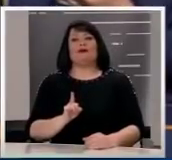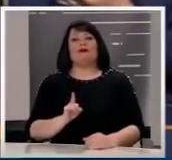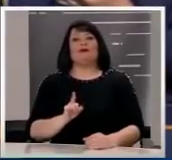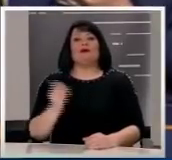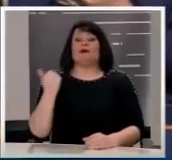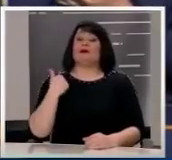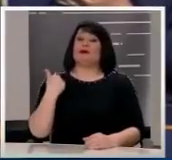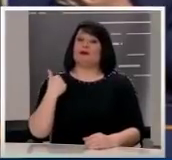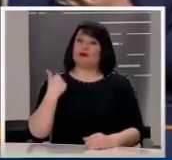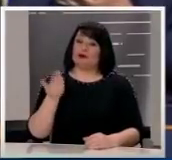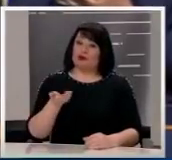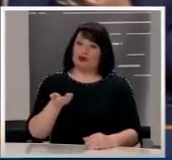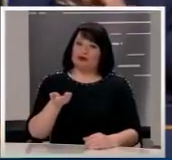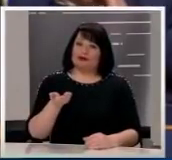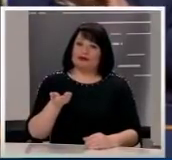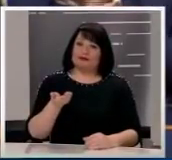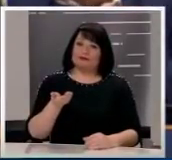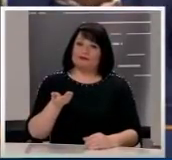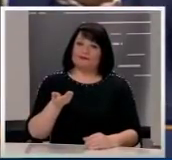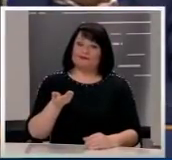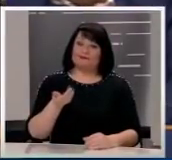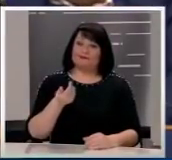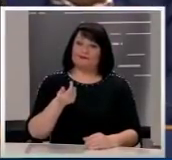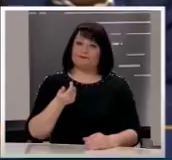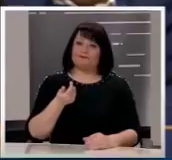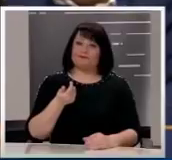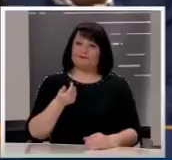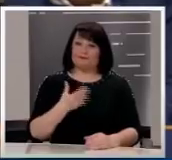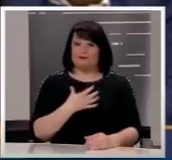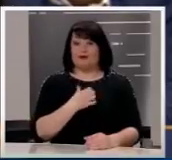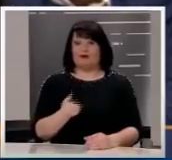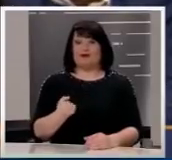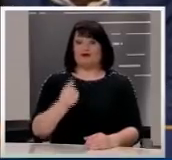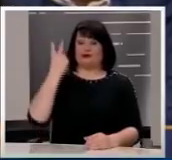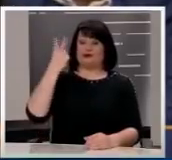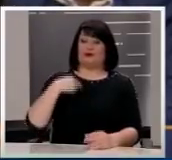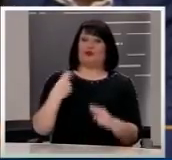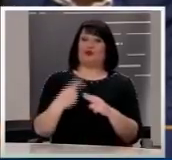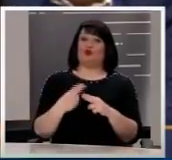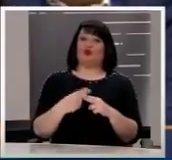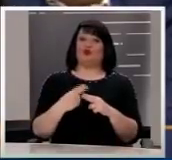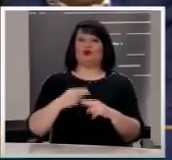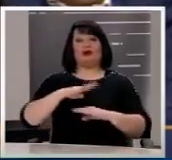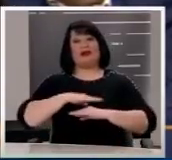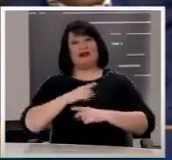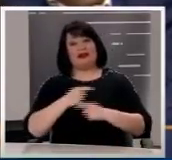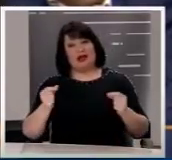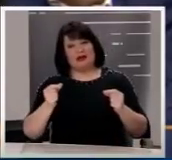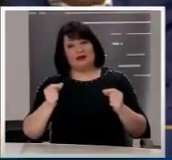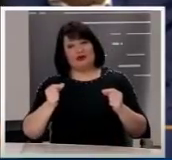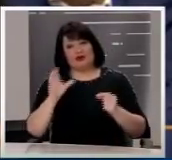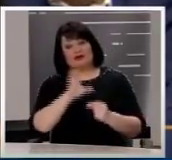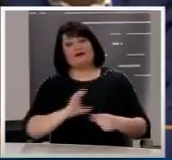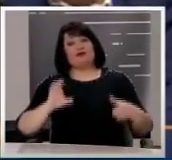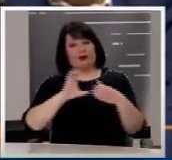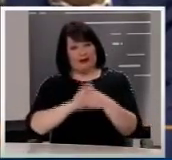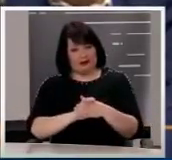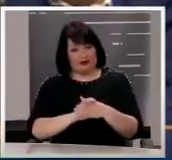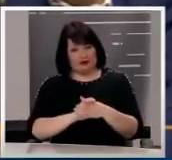ρωτήσατε εάν έχουμε αξιοπιστία στην Ευρωπαϊκή Ένωση και στο ΝΑΤΟ και τι είδους αξιοπιστία μπορούμε να έχουμε στο